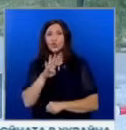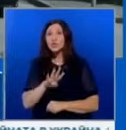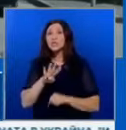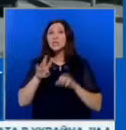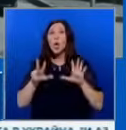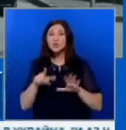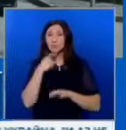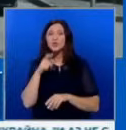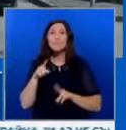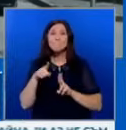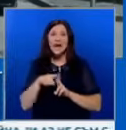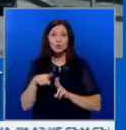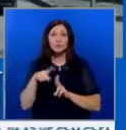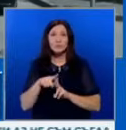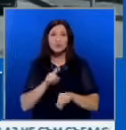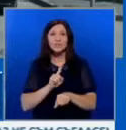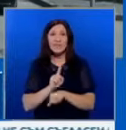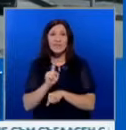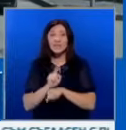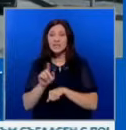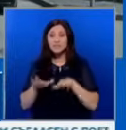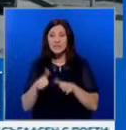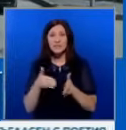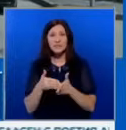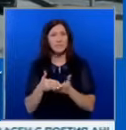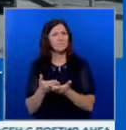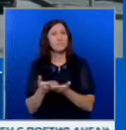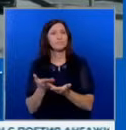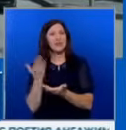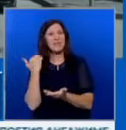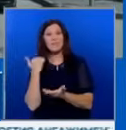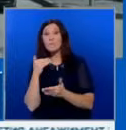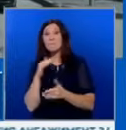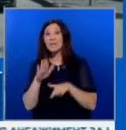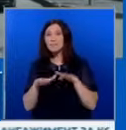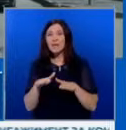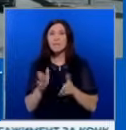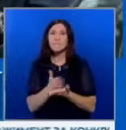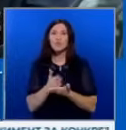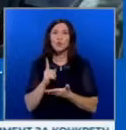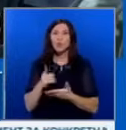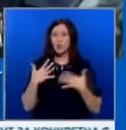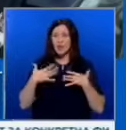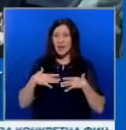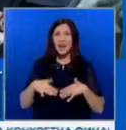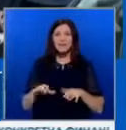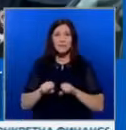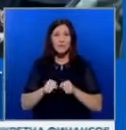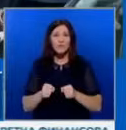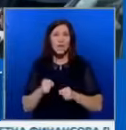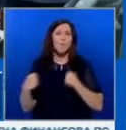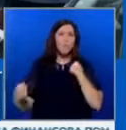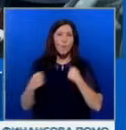Парушев с 11 криминални регистрации за различни престъпления, между които телесни повреди, побоища и